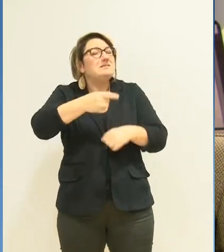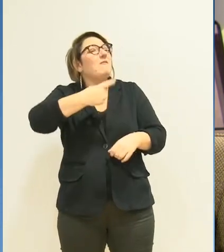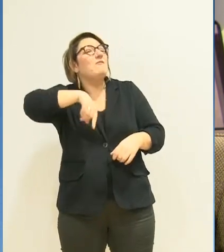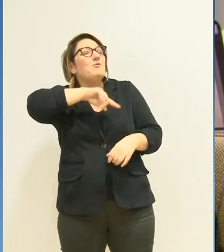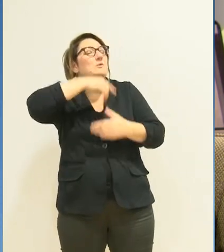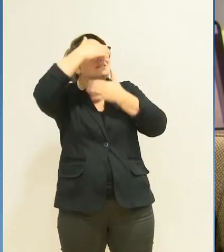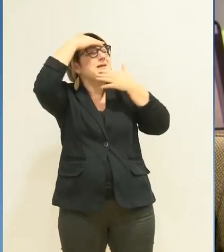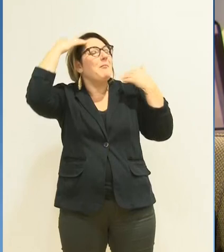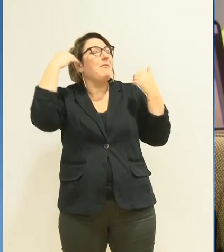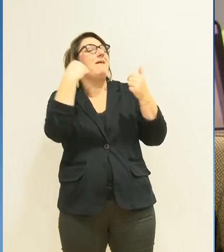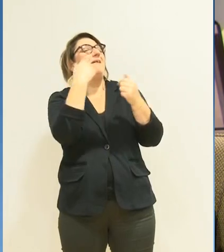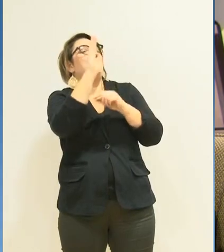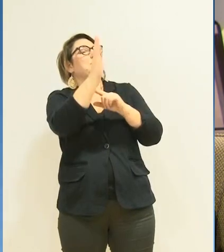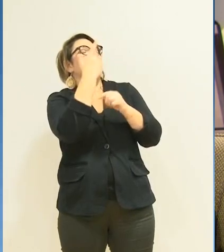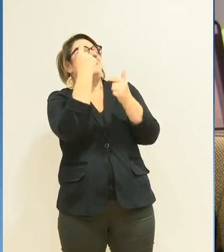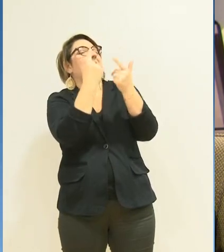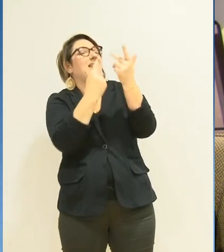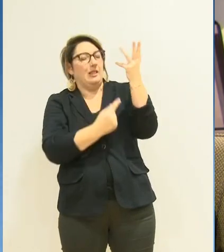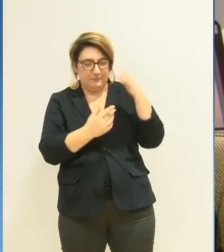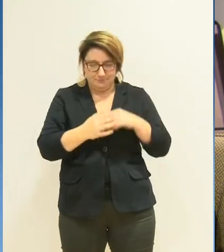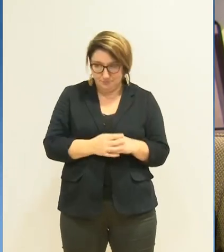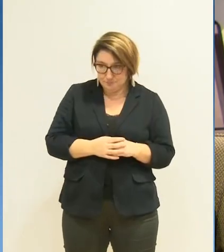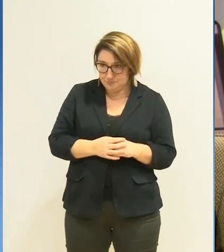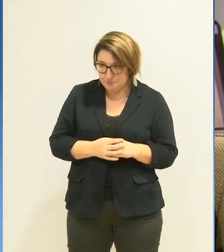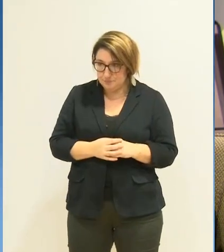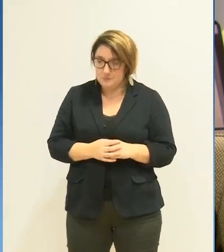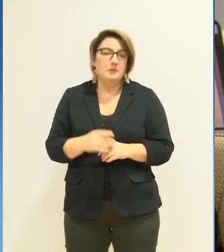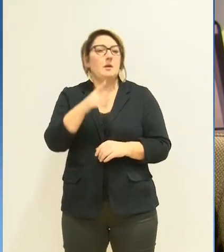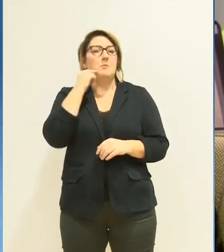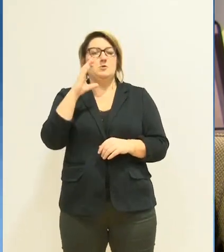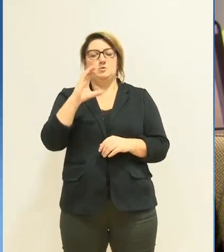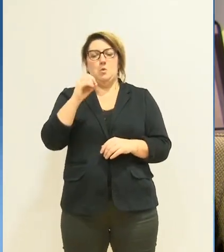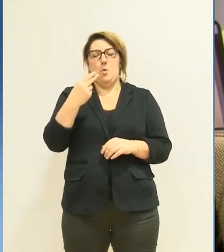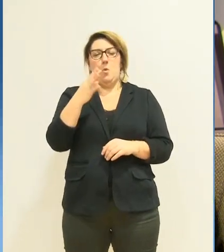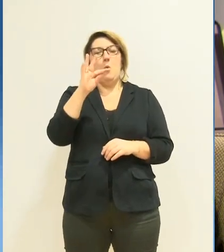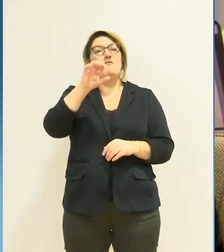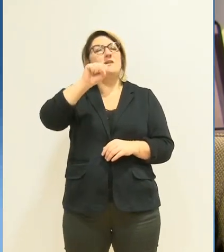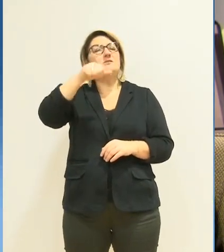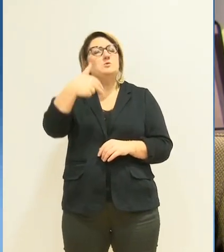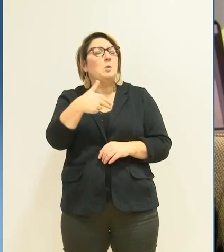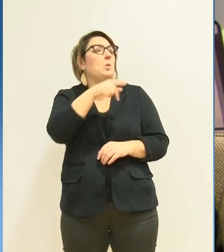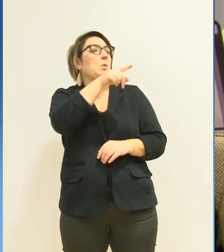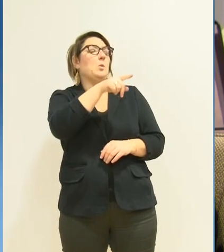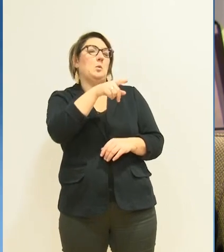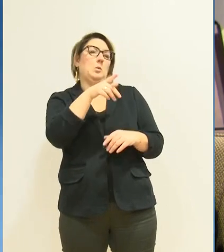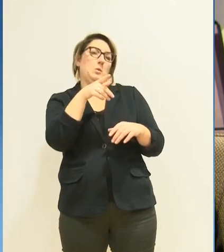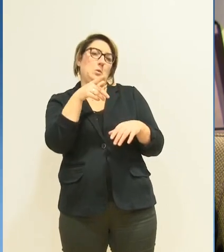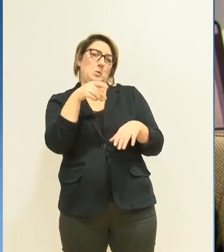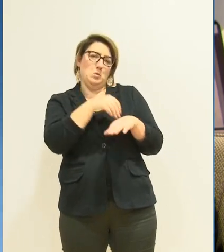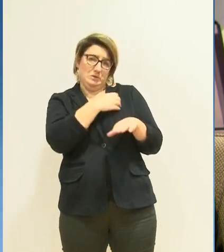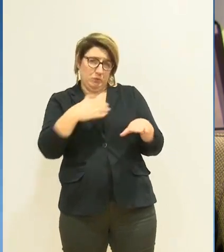le conseiller municipal alain confessant reprend un petit peu semaine des motifs